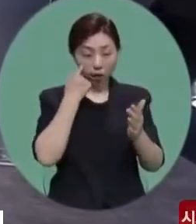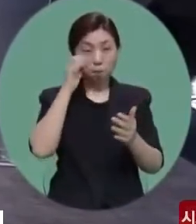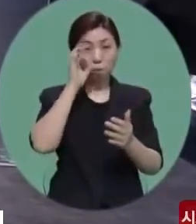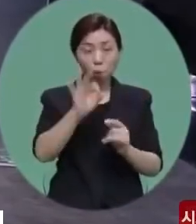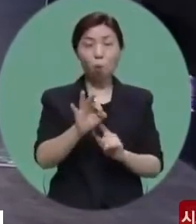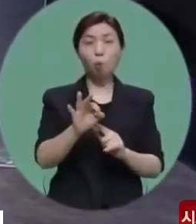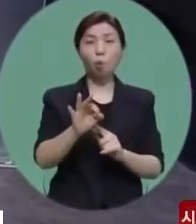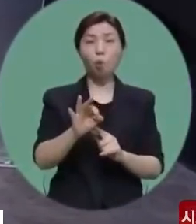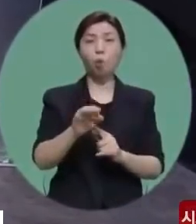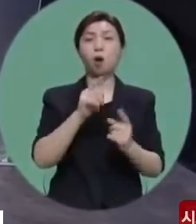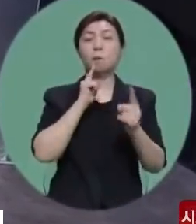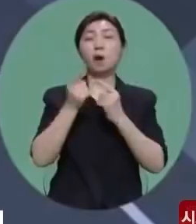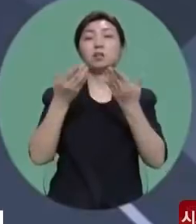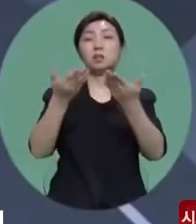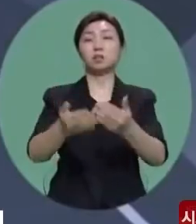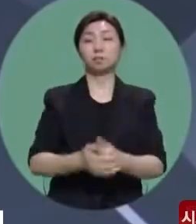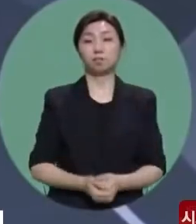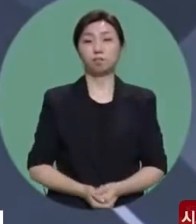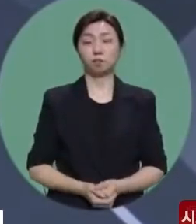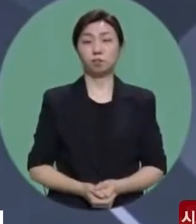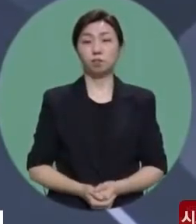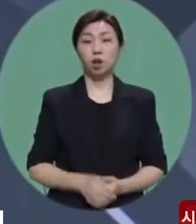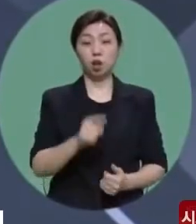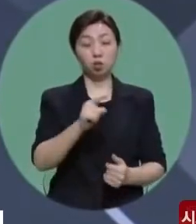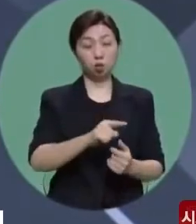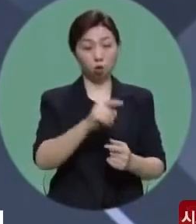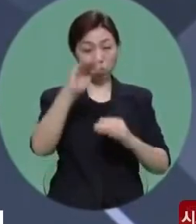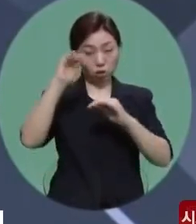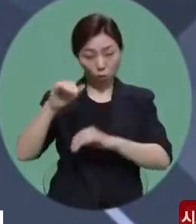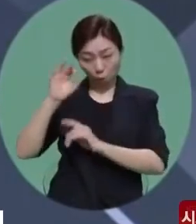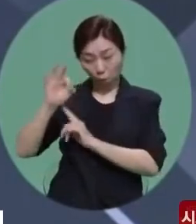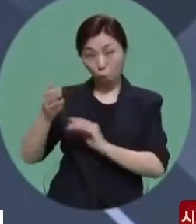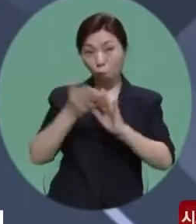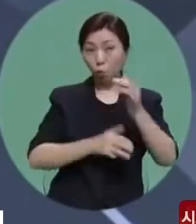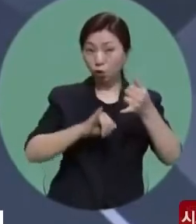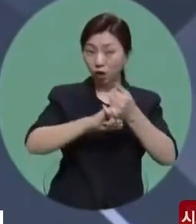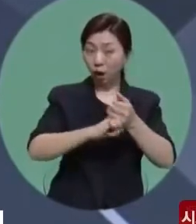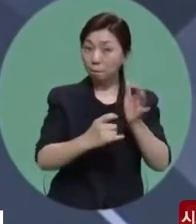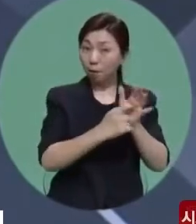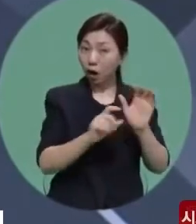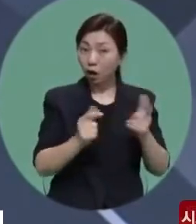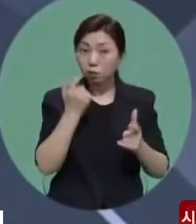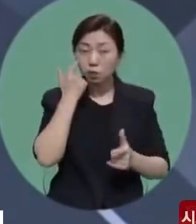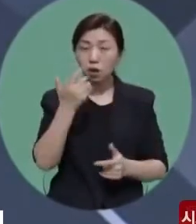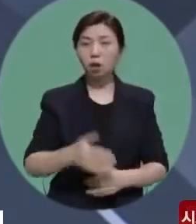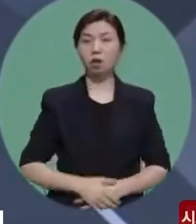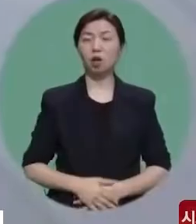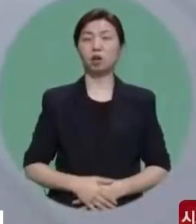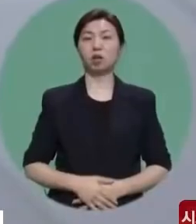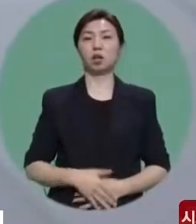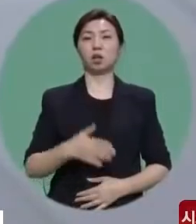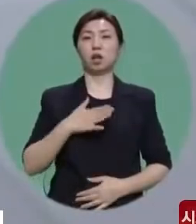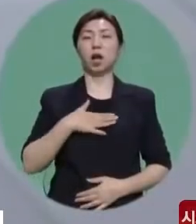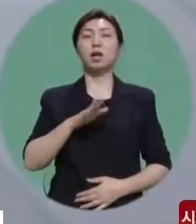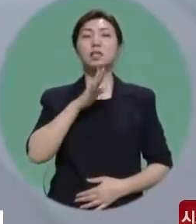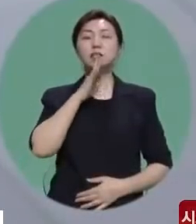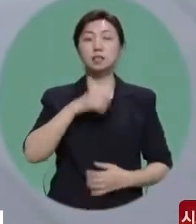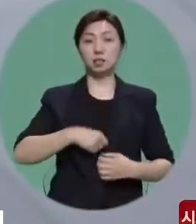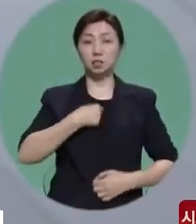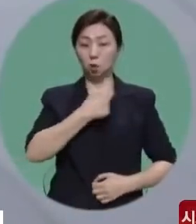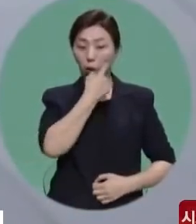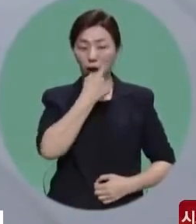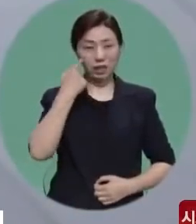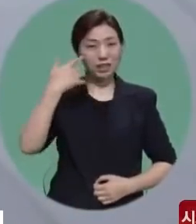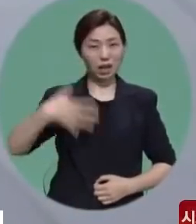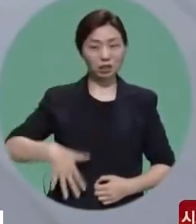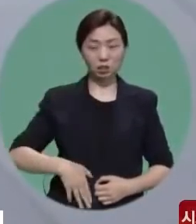관련해서 이런 말씀 이런 공약을 내세우고 신간 인가요 그 부분에 대해서 제가 사실 확인은 못했습니다 제 뭐 수사권이